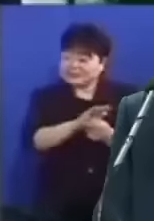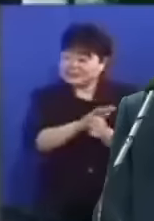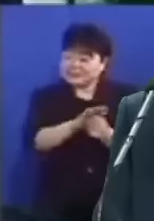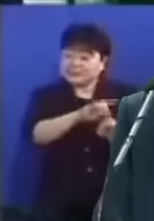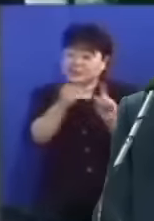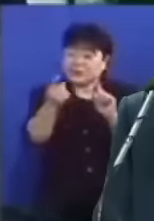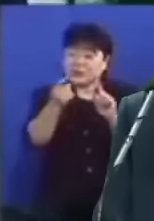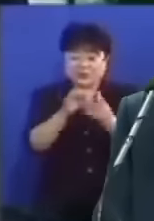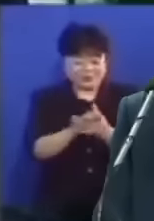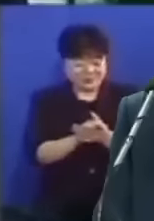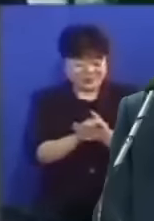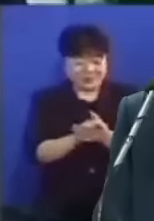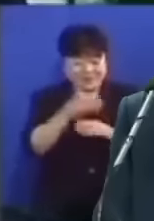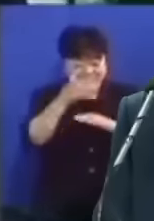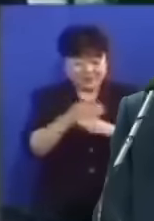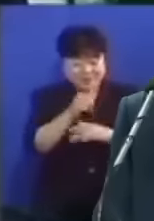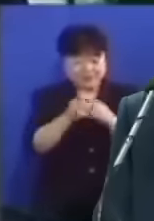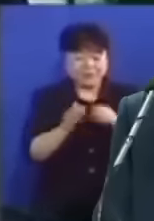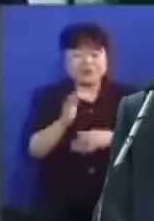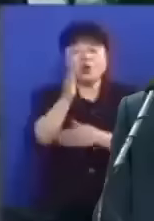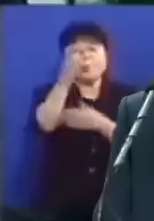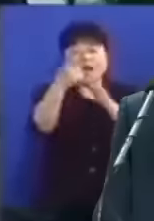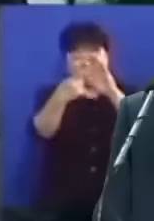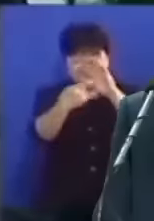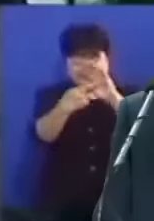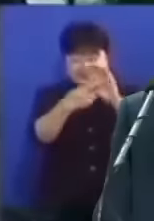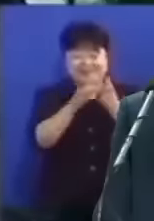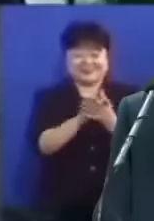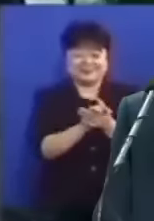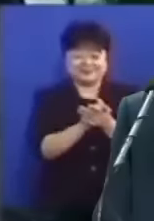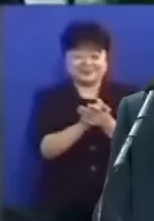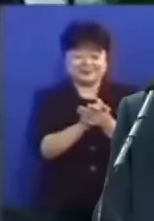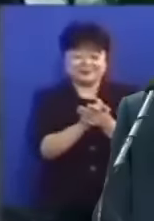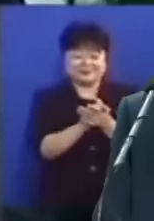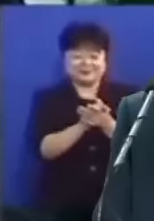치료입니다. 감사하자마자 하나님의 영광이 나타나기 시작하는 것입니다.